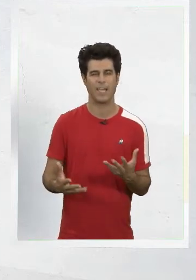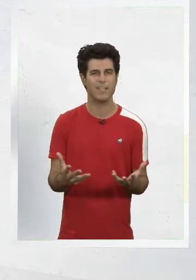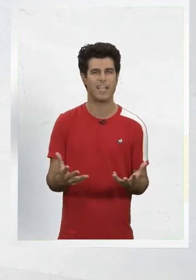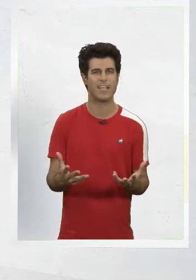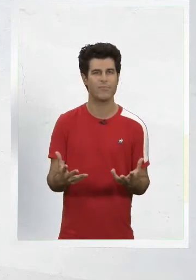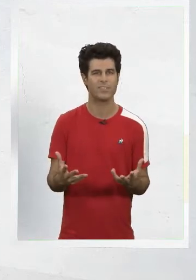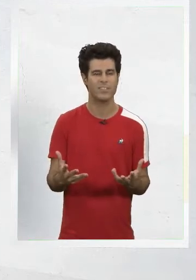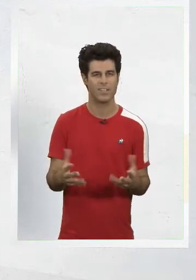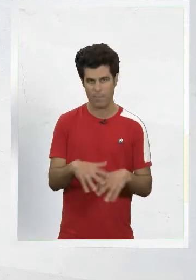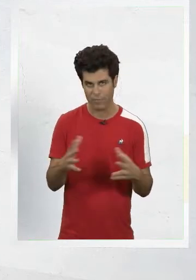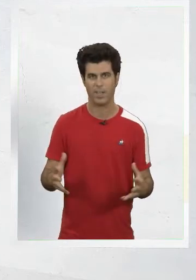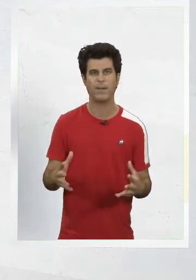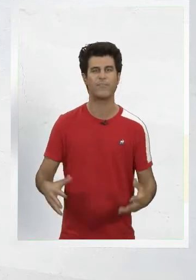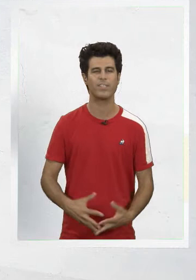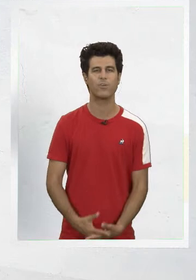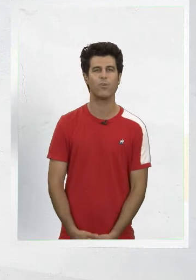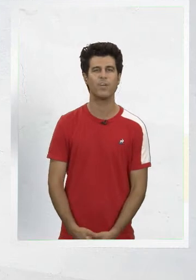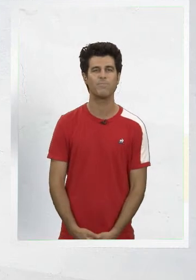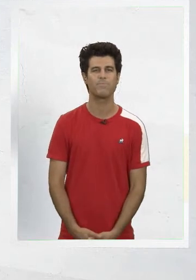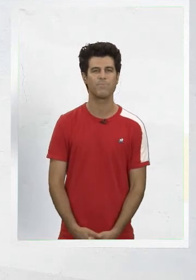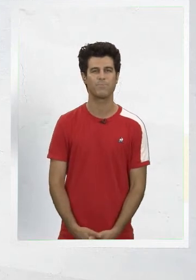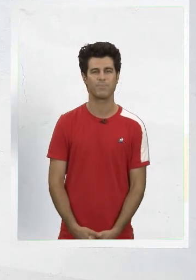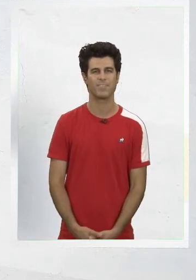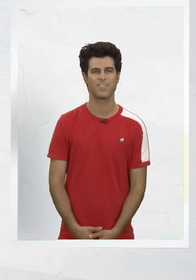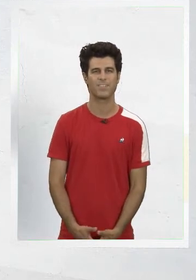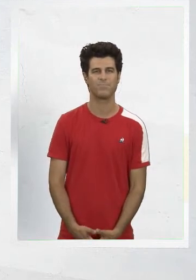קצת, האם התנדבת גם לפני מגפת הקורונה?